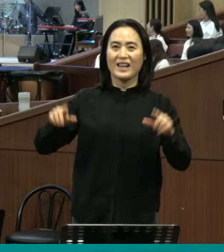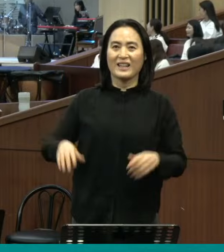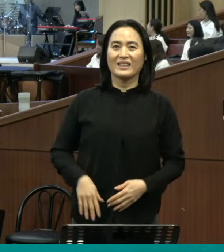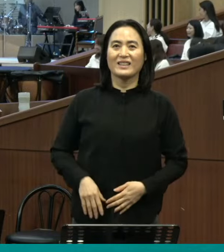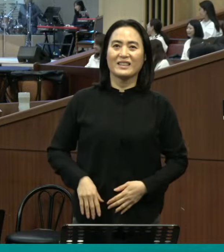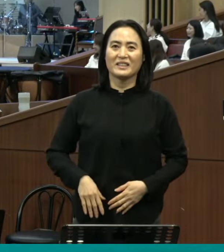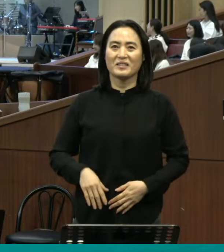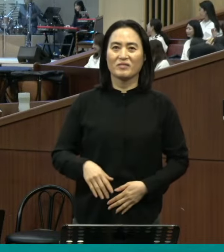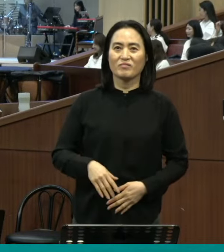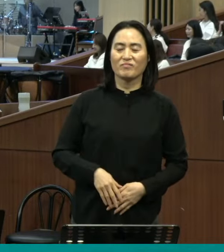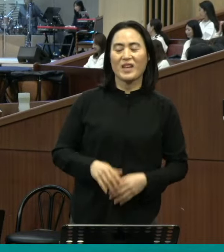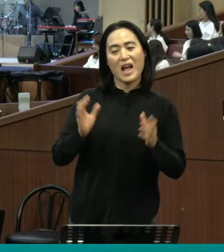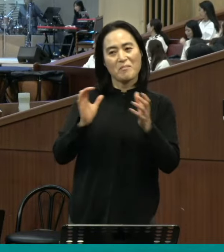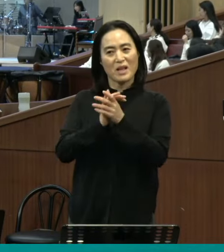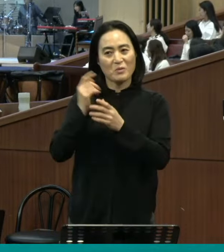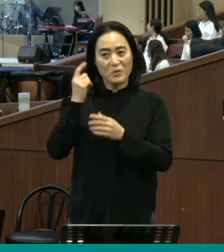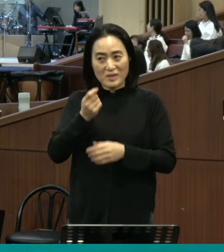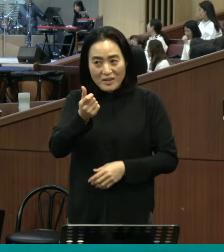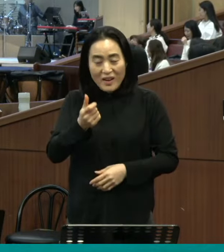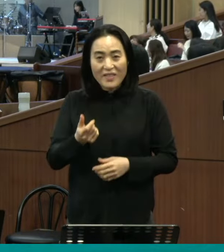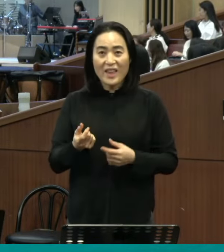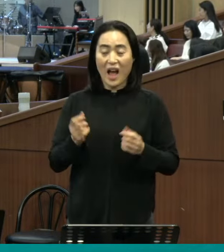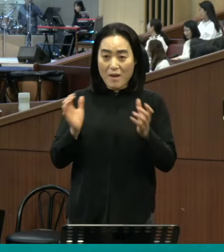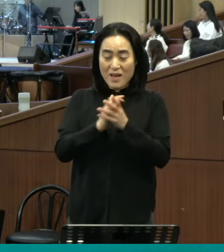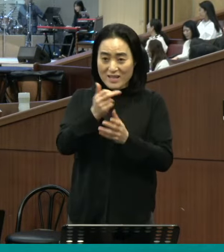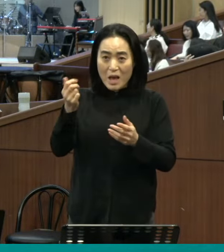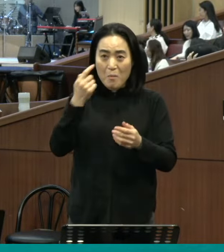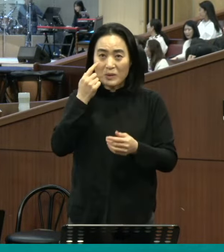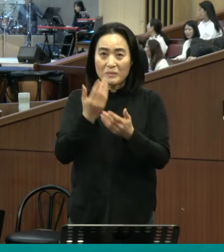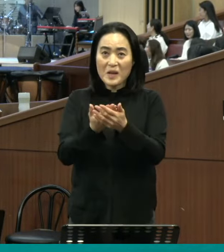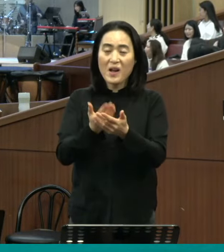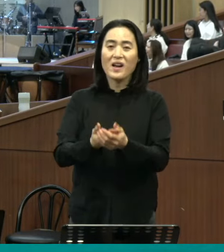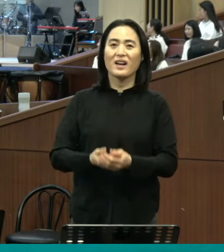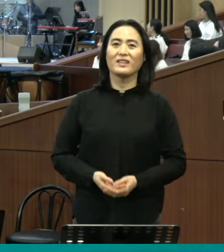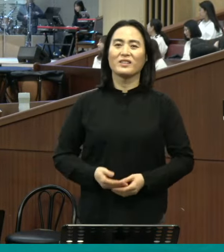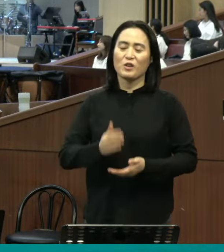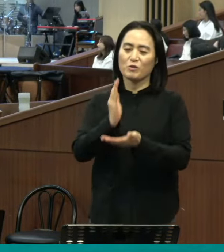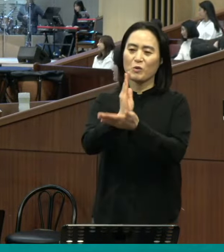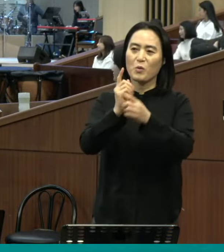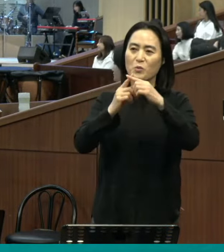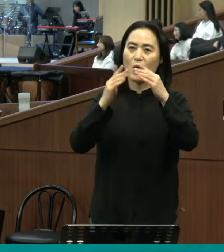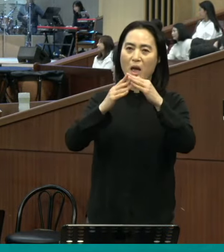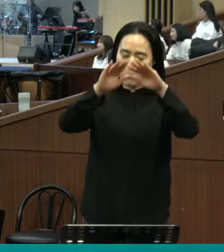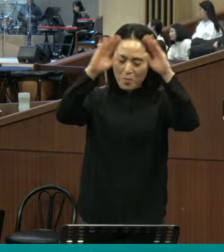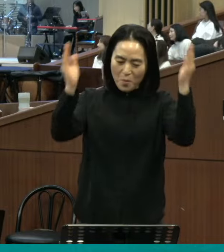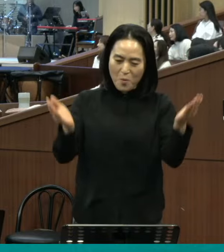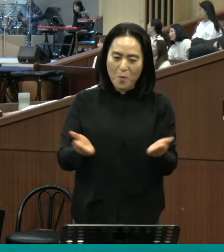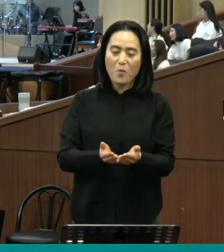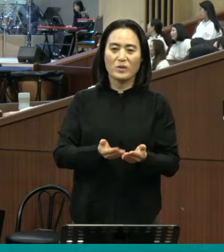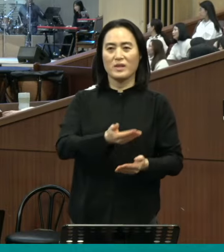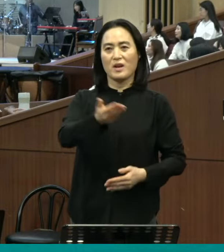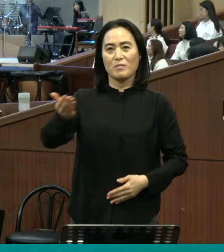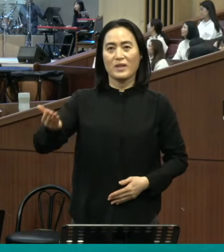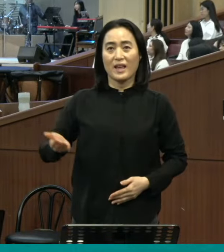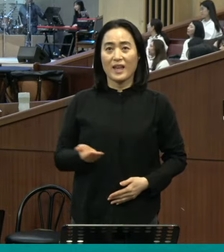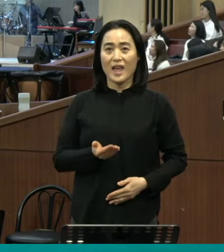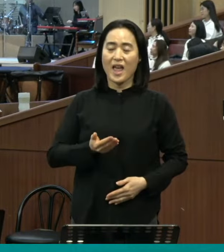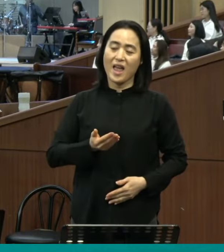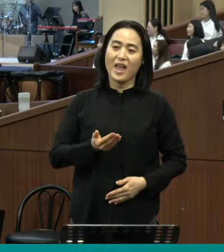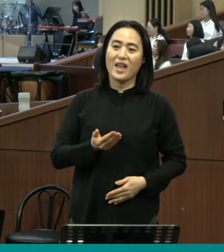네, 오늘도 하나님의 놀라우신 은혜와 축복이 우리 수영덕의 모든 교인분들에게 충만하기를 소망합니다. 우리 그렇게 행하실